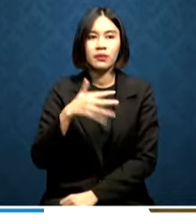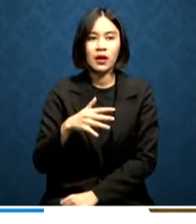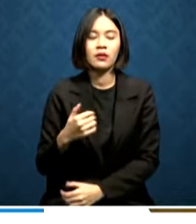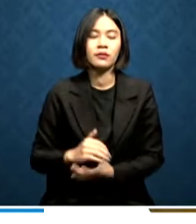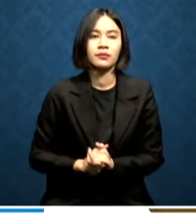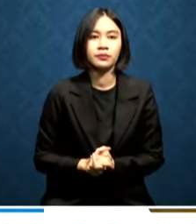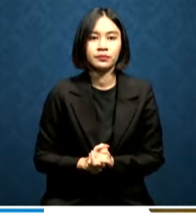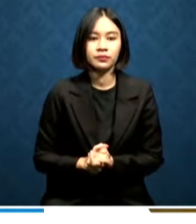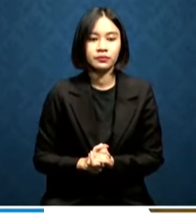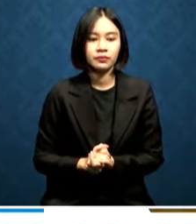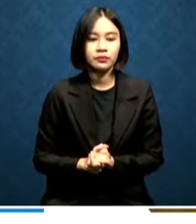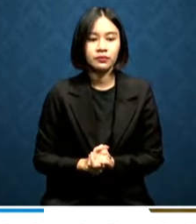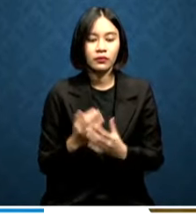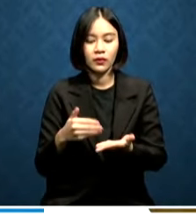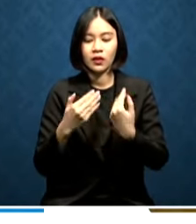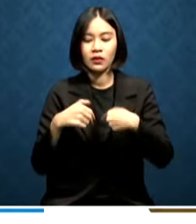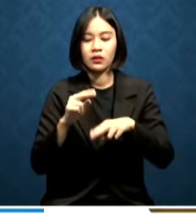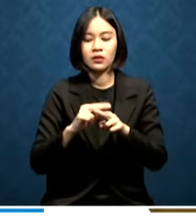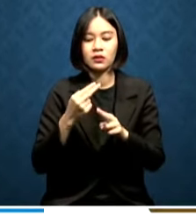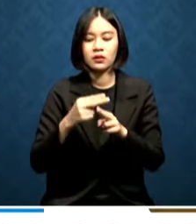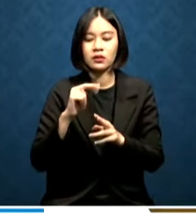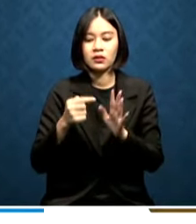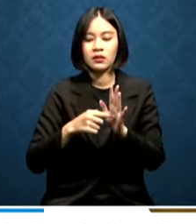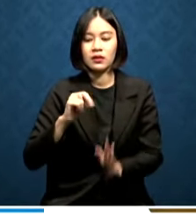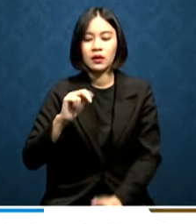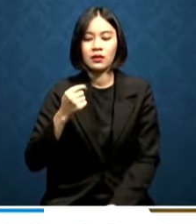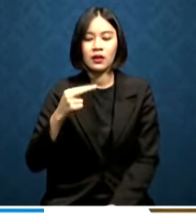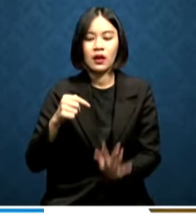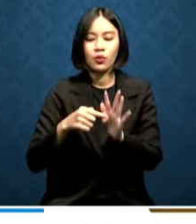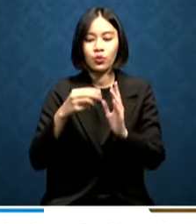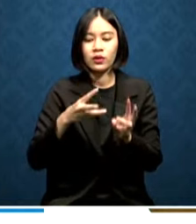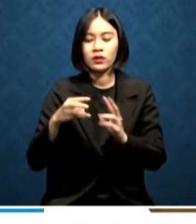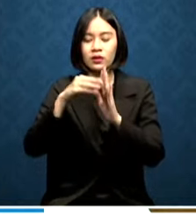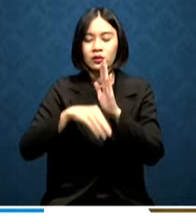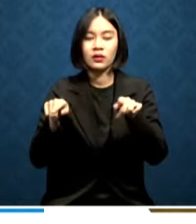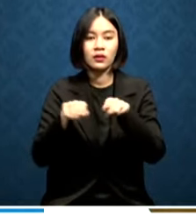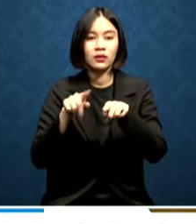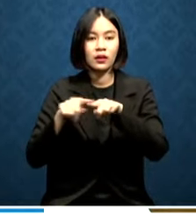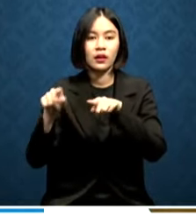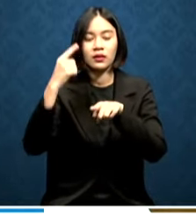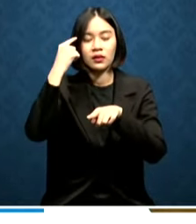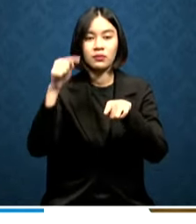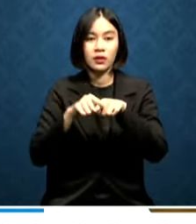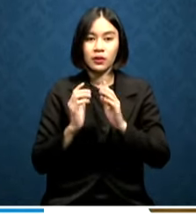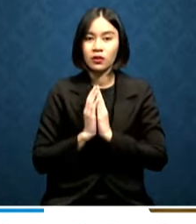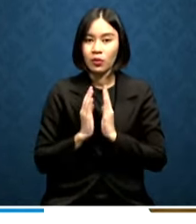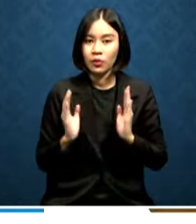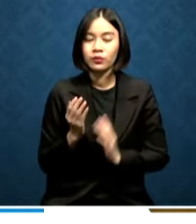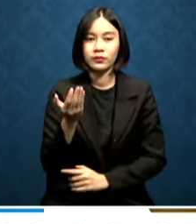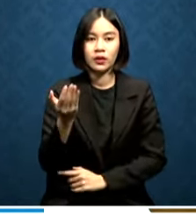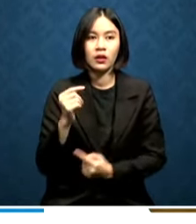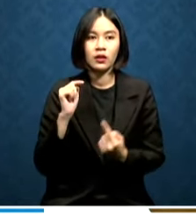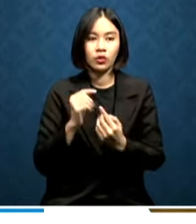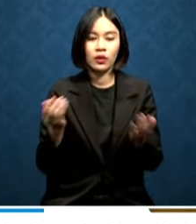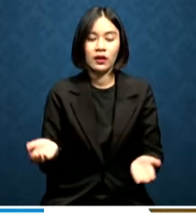อยู่นะครับท่านนันทนาก็เห็นด้วยกับหลักการนะครับก็ขอบคุณท่านนะครับการเปิด